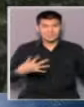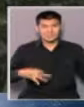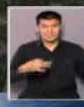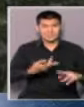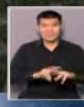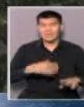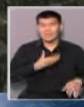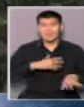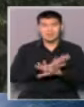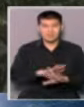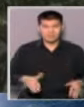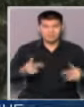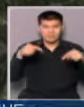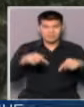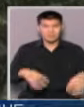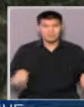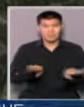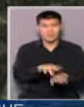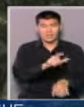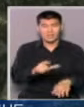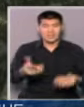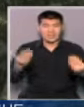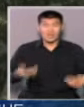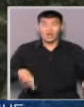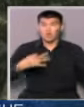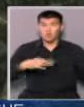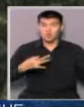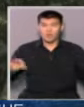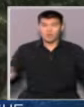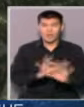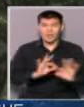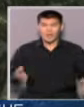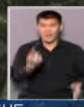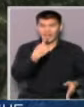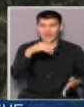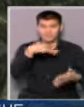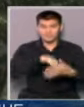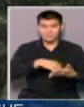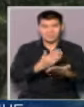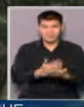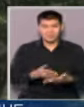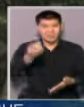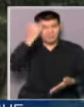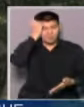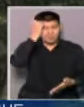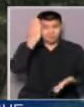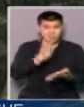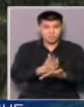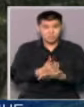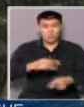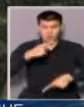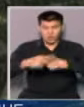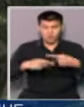елең етпейтініміз осы жерде бірде бір жан жоқ. Домбыра үні қанымызда бар, санамызда сақталған,